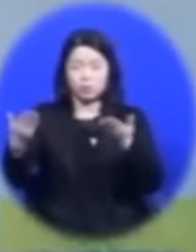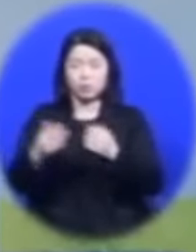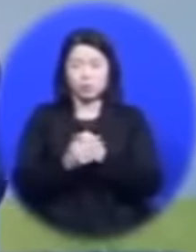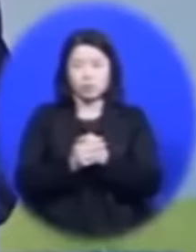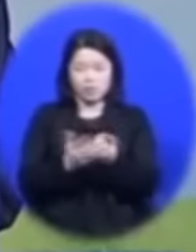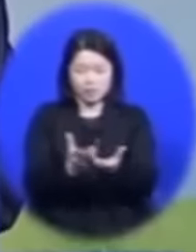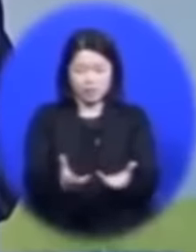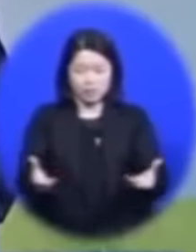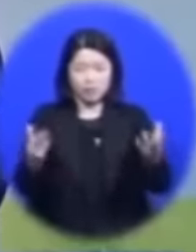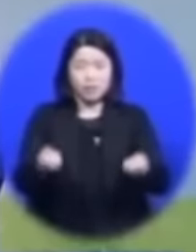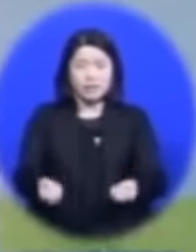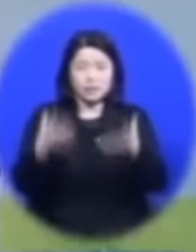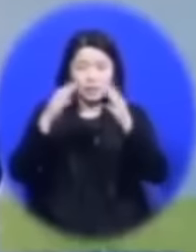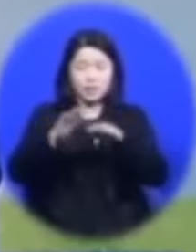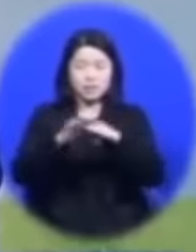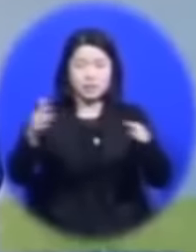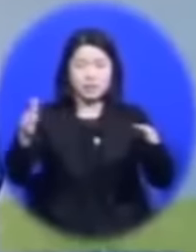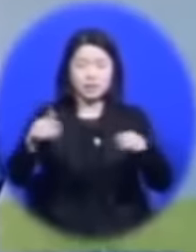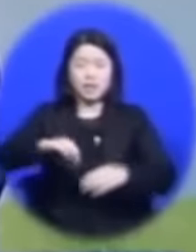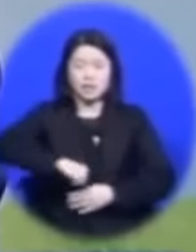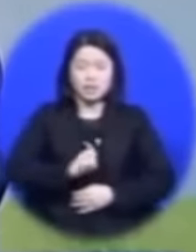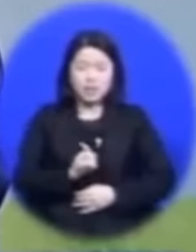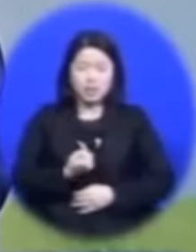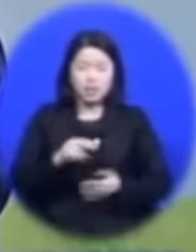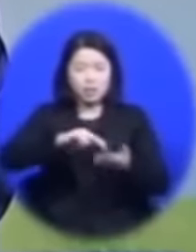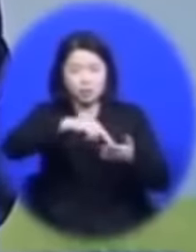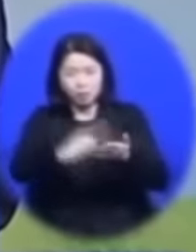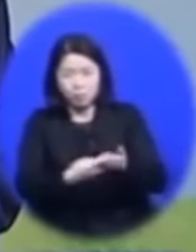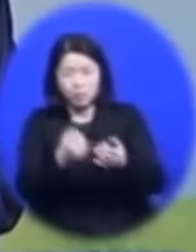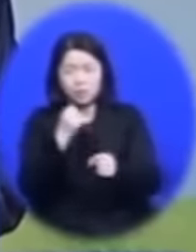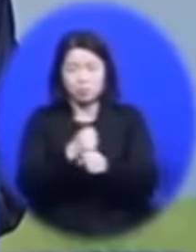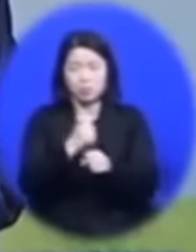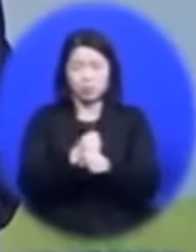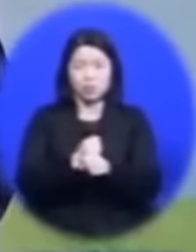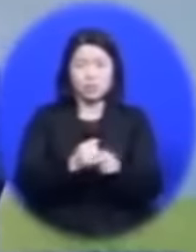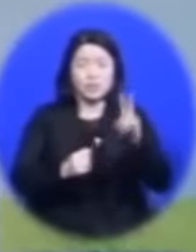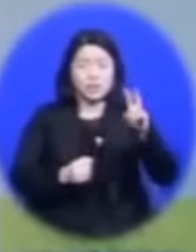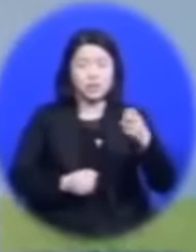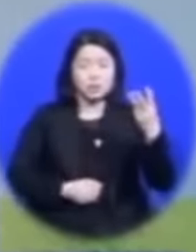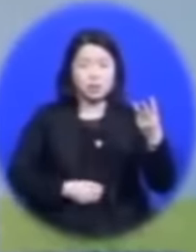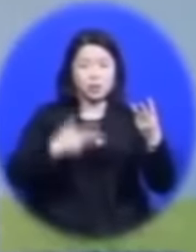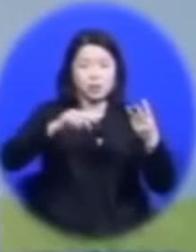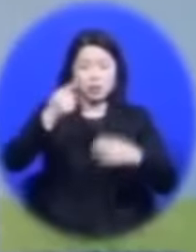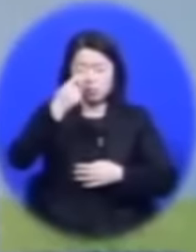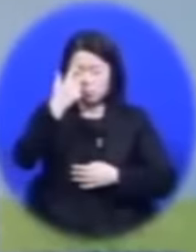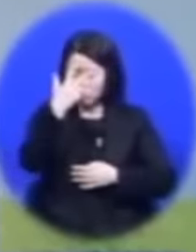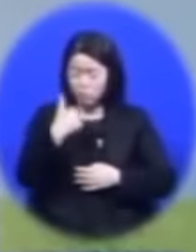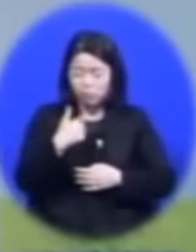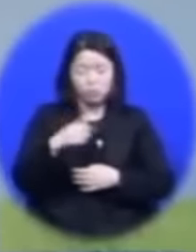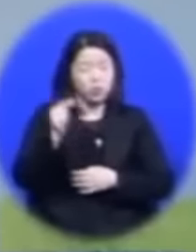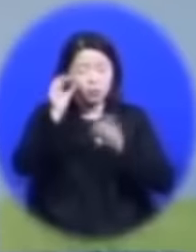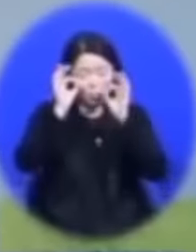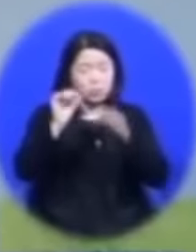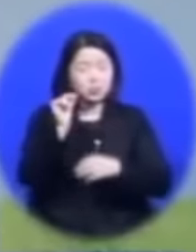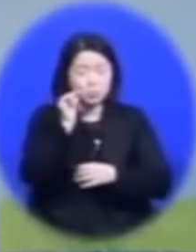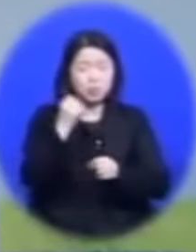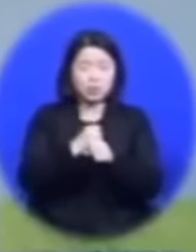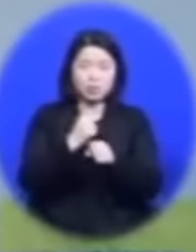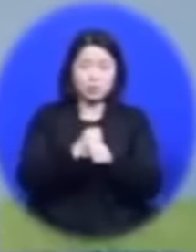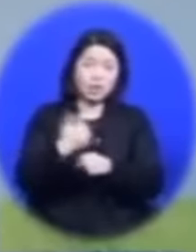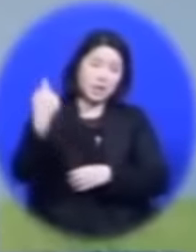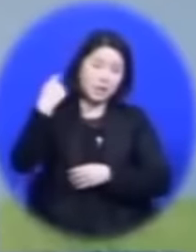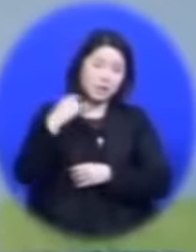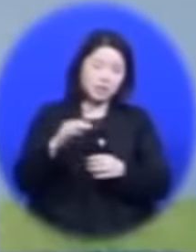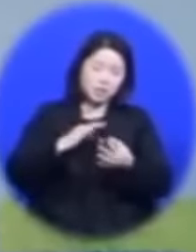차려놓은 잔치상에 자기가 걸려 넘어지게 하소서, 23절에 눈이 어두워져서 못 보게 해주소서, 등이